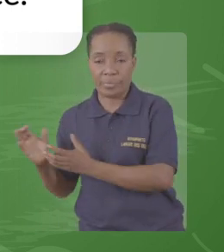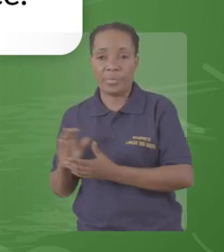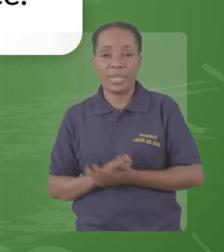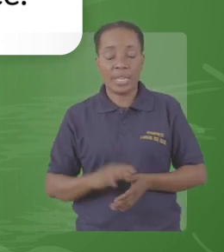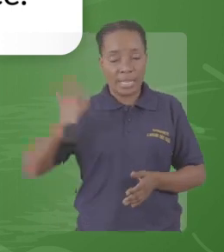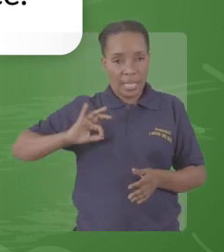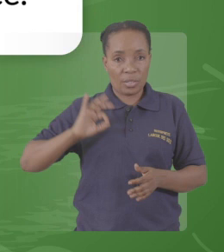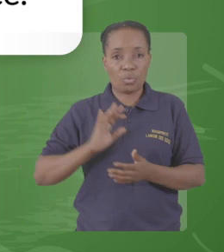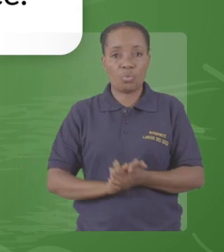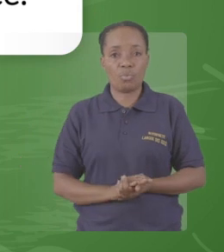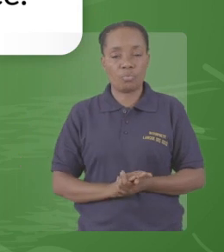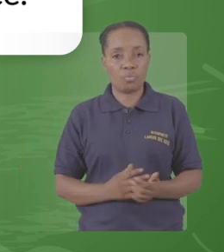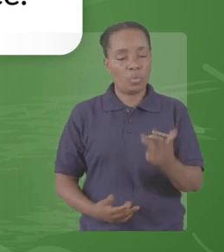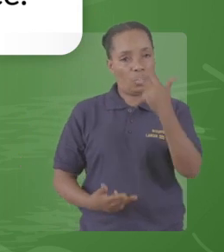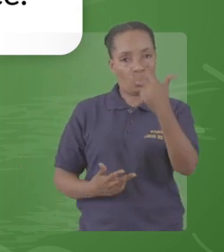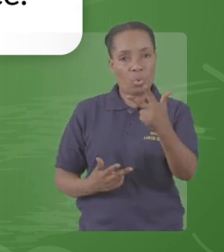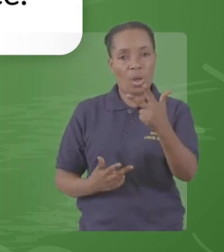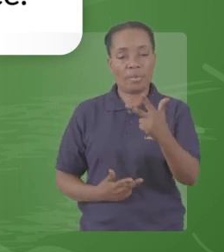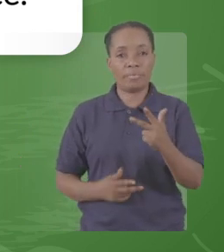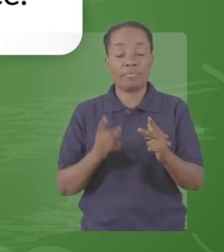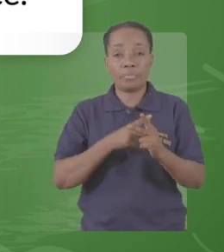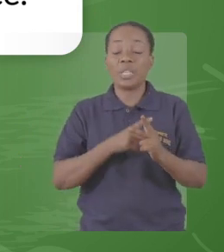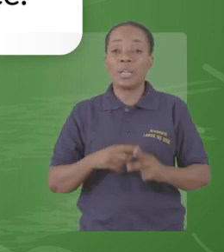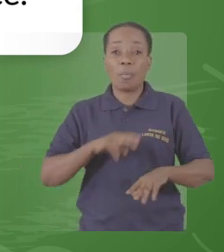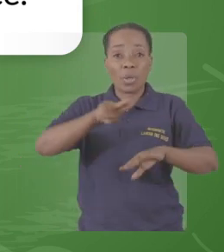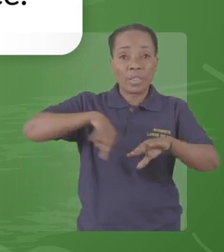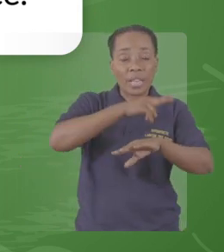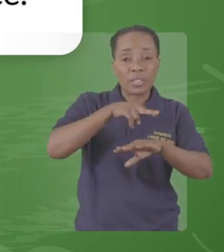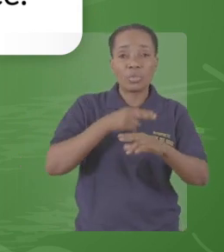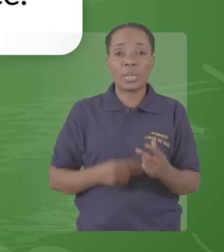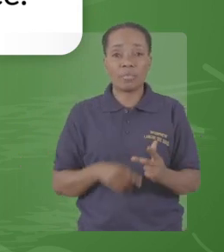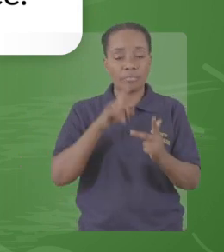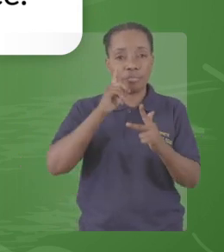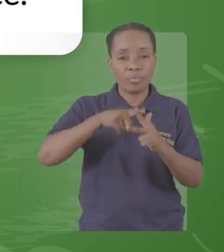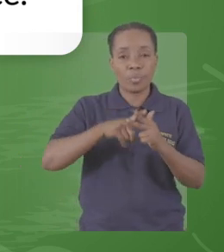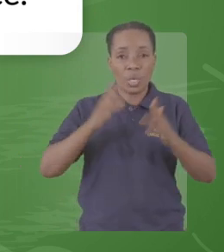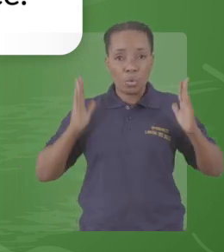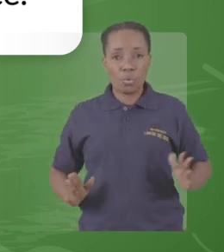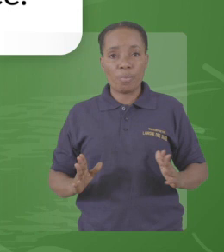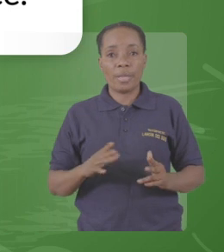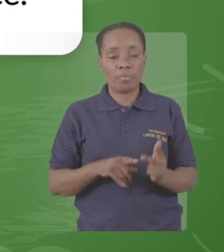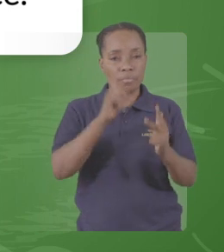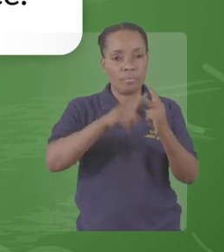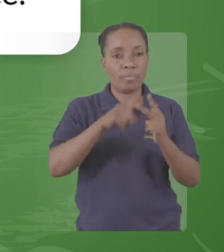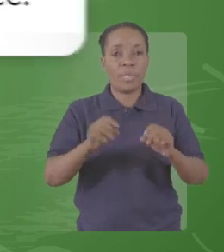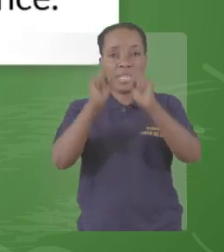naturels, humains et du système économique mis en œuvre par la France.